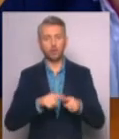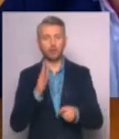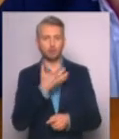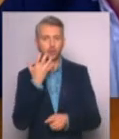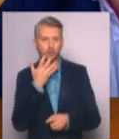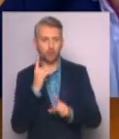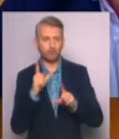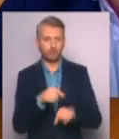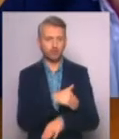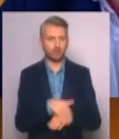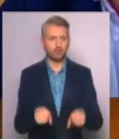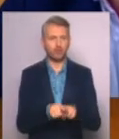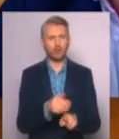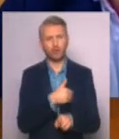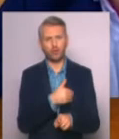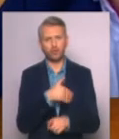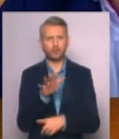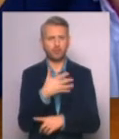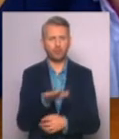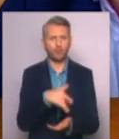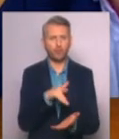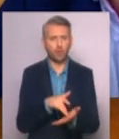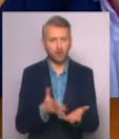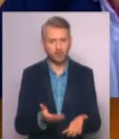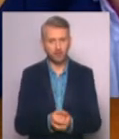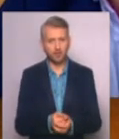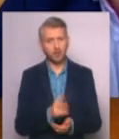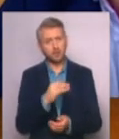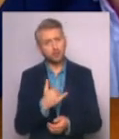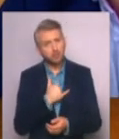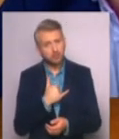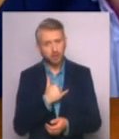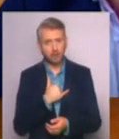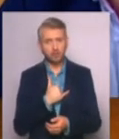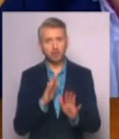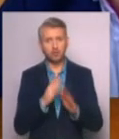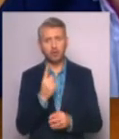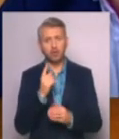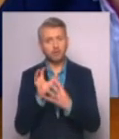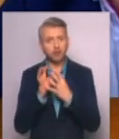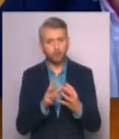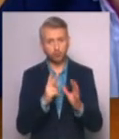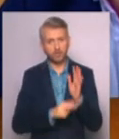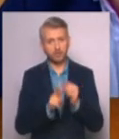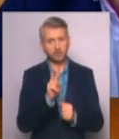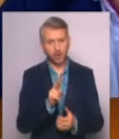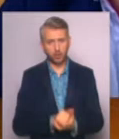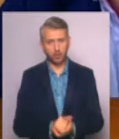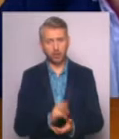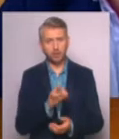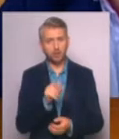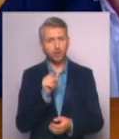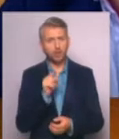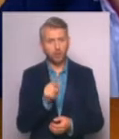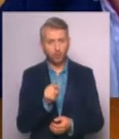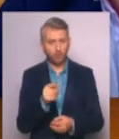на улицу, так хочется побыть где-то в городе. Но у нас дело в том, что ходит один автобус, 72-й, но без